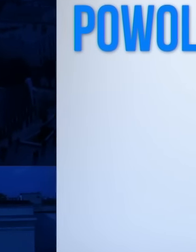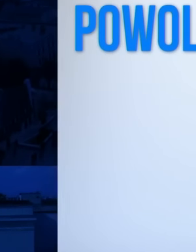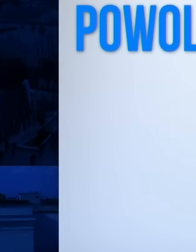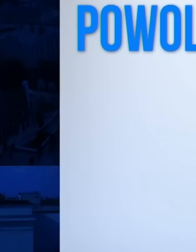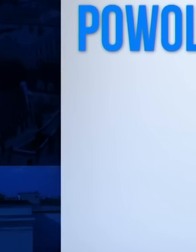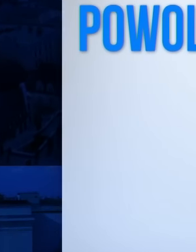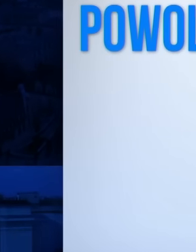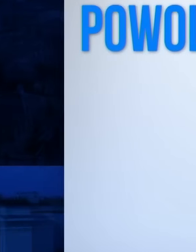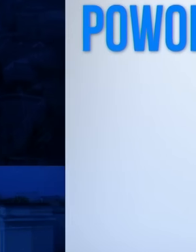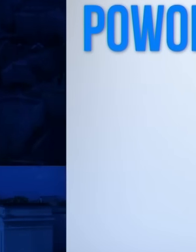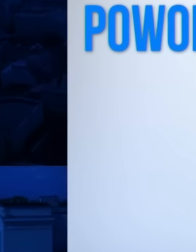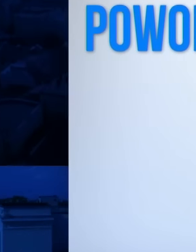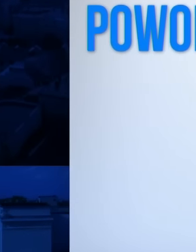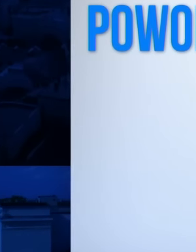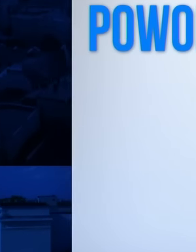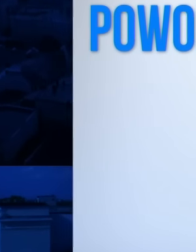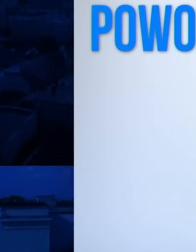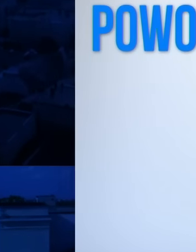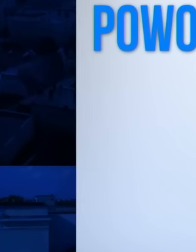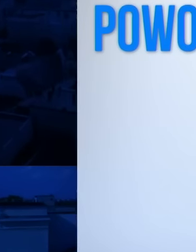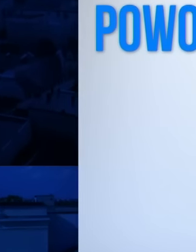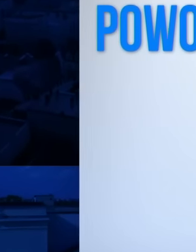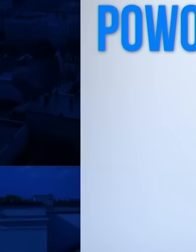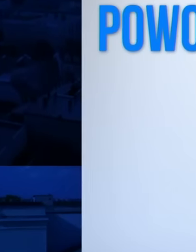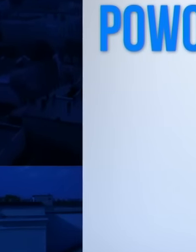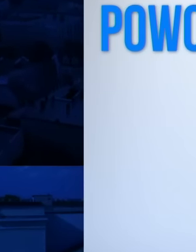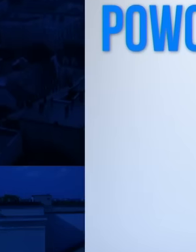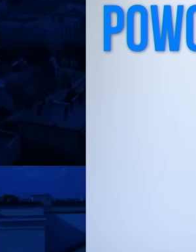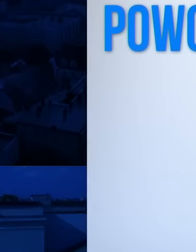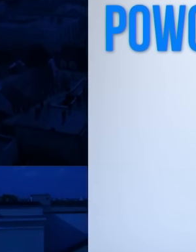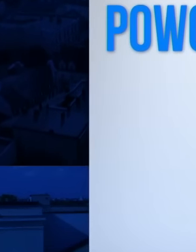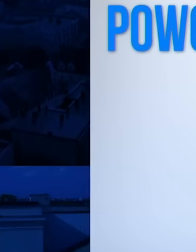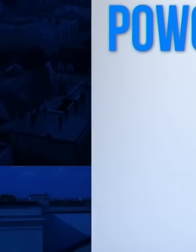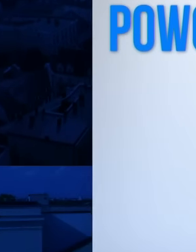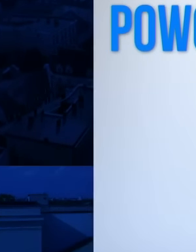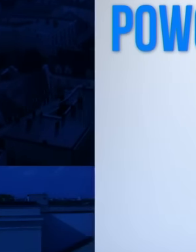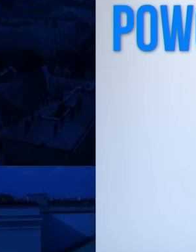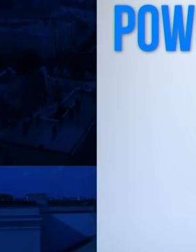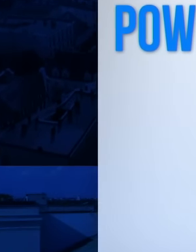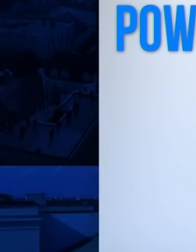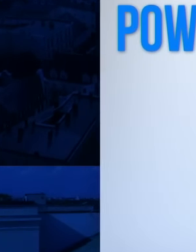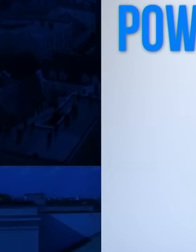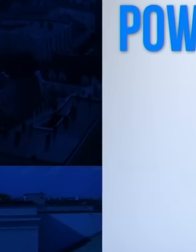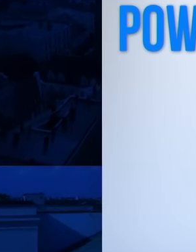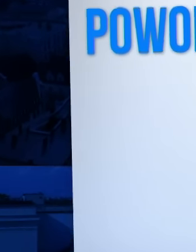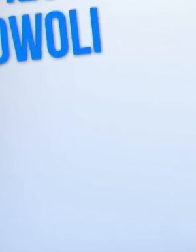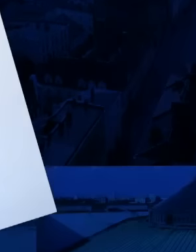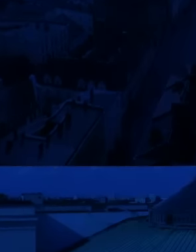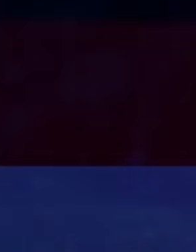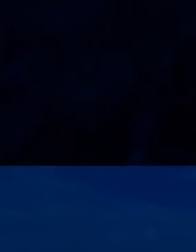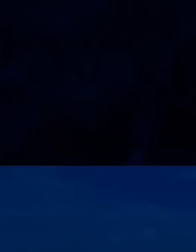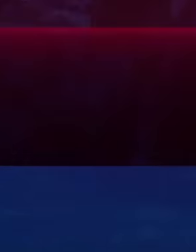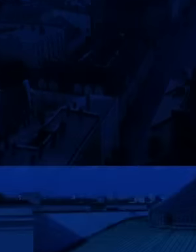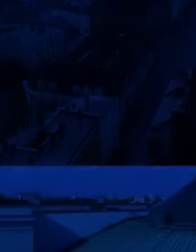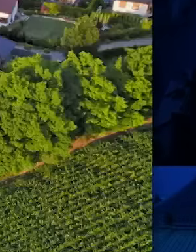telewizją Republika ale nie ma się co śpieszyć żeby nie skończyło się tak jak w przypadku tych kierowców zbyt szybko jechali na wolne i dostali mandaty po 2500